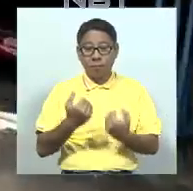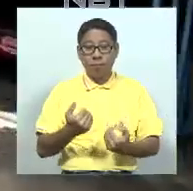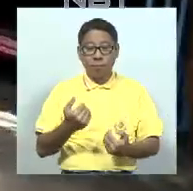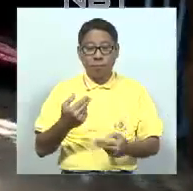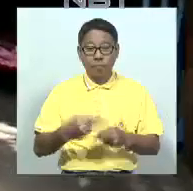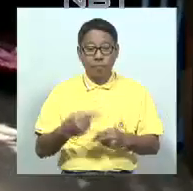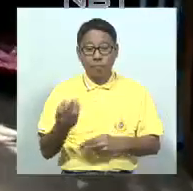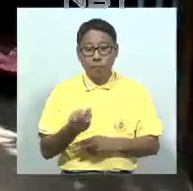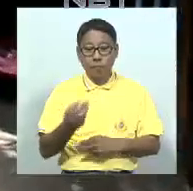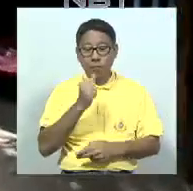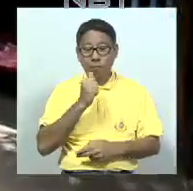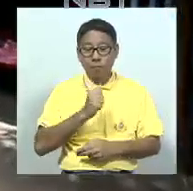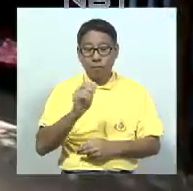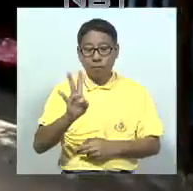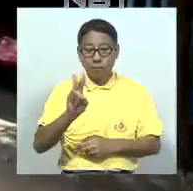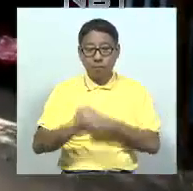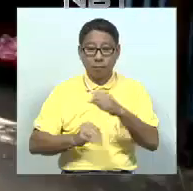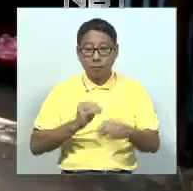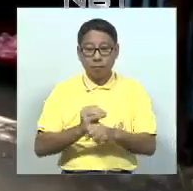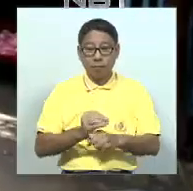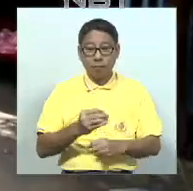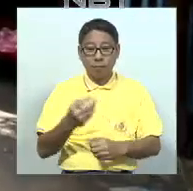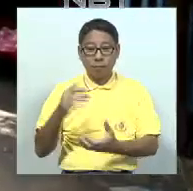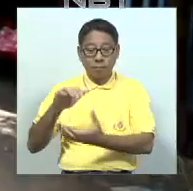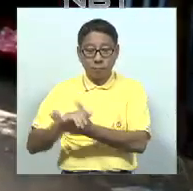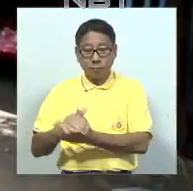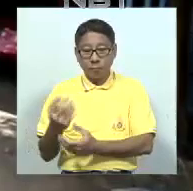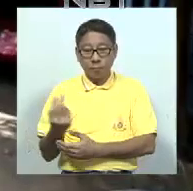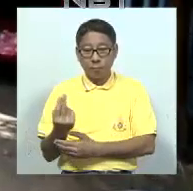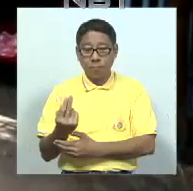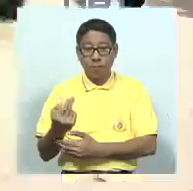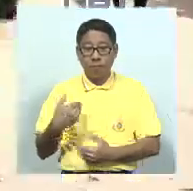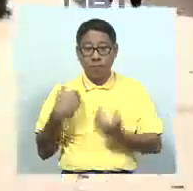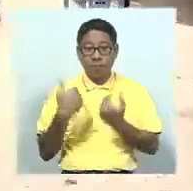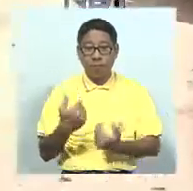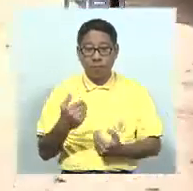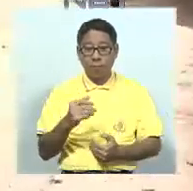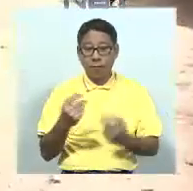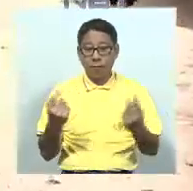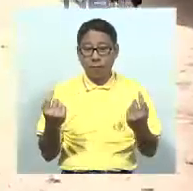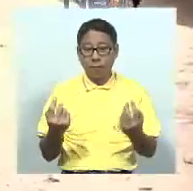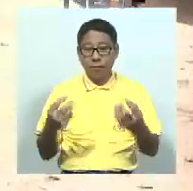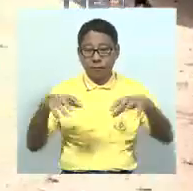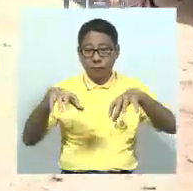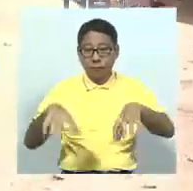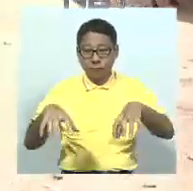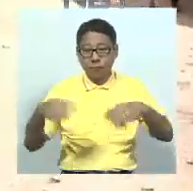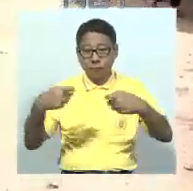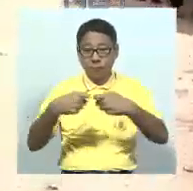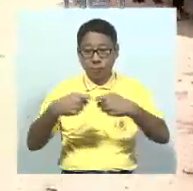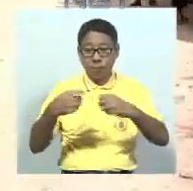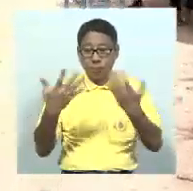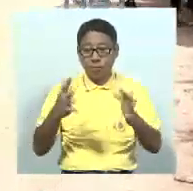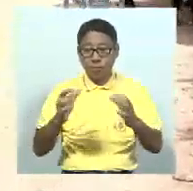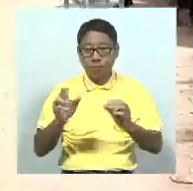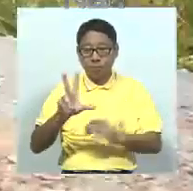พลอายุ70ปีสองสามีภรรยาซึ่งคุณผู้ชมเชื่อไหมว่าทั้งสองหลังไม่มีไฟฟ้าใช้